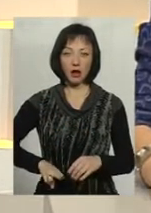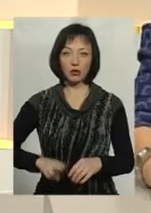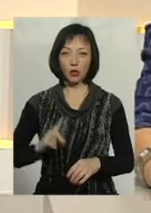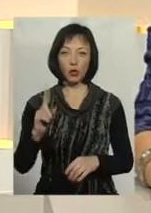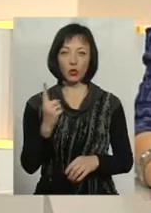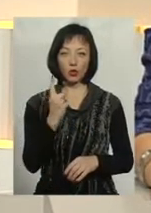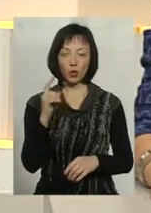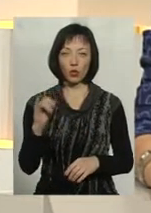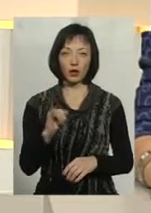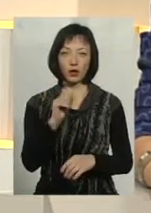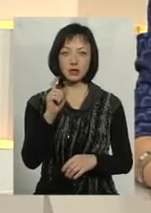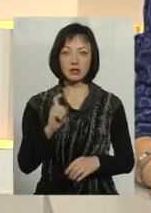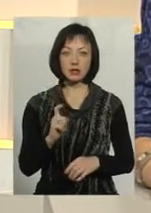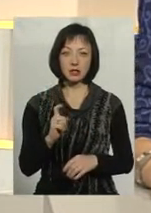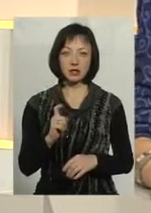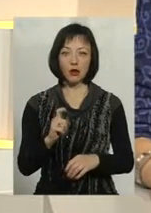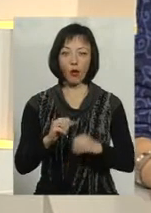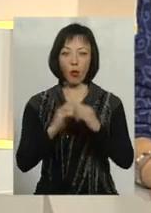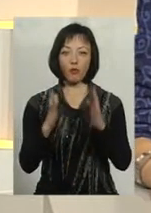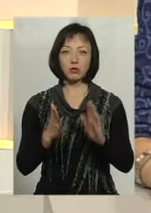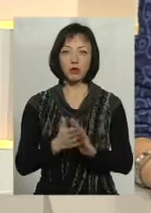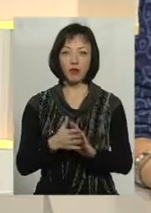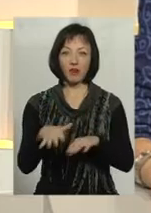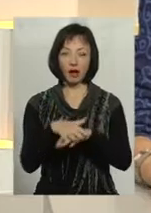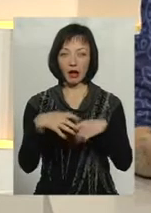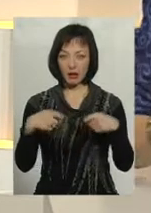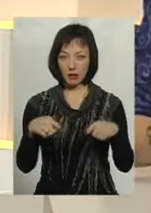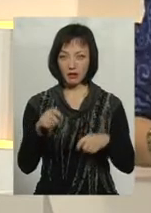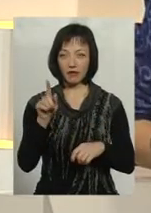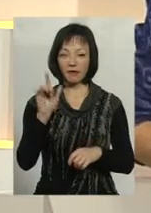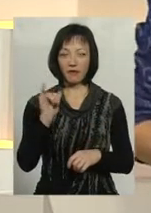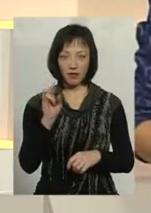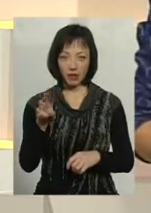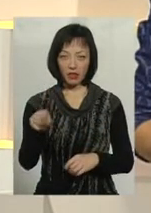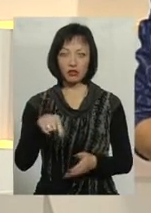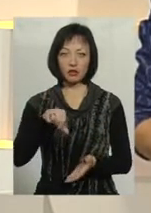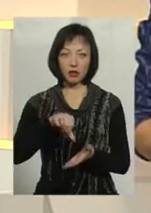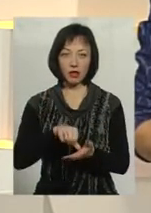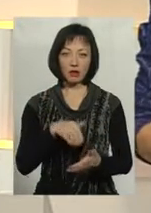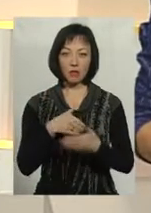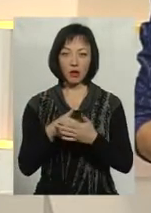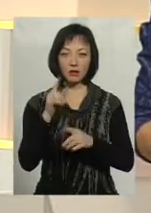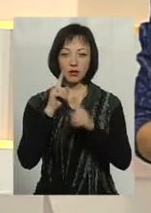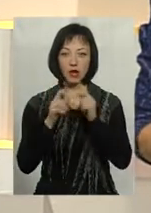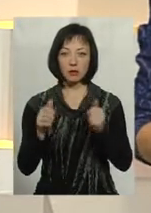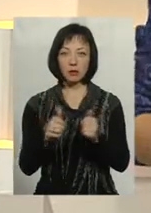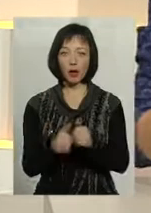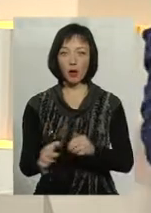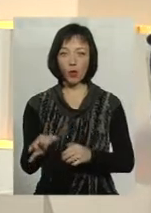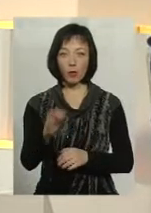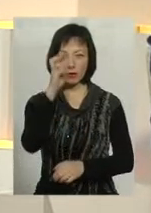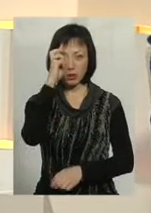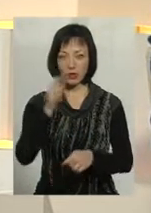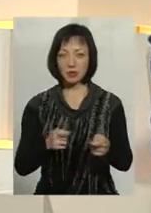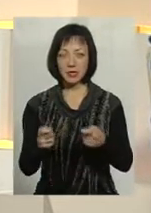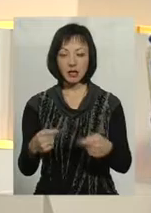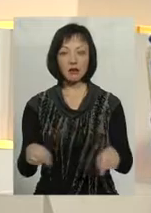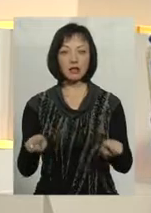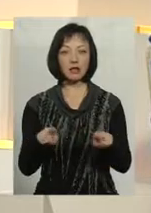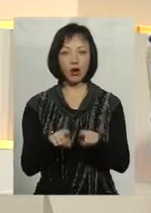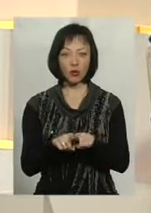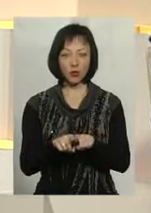людям. Відповідним чином посадовий оклад першого тарифного розряду, ви теж бачите, буде дорівнювати вже